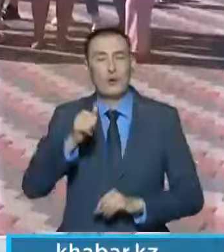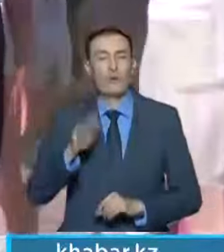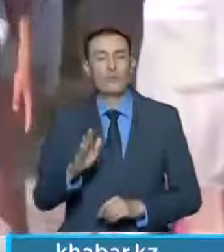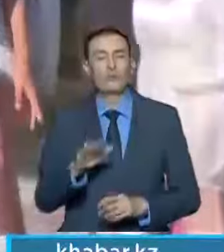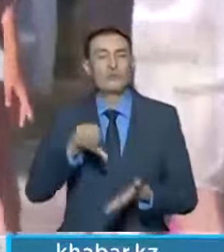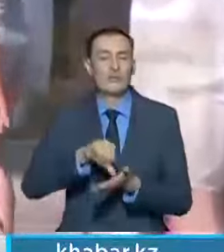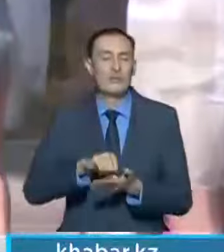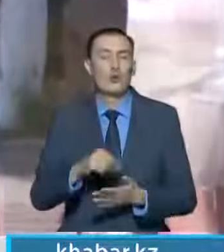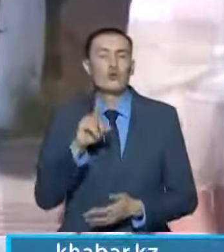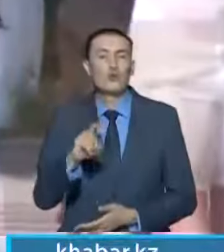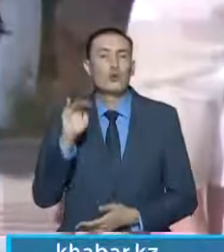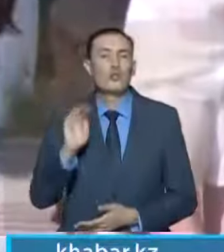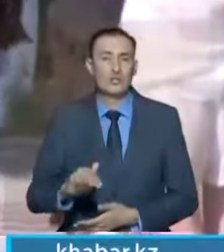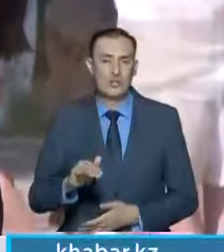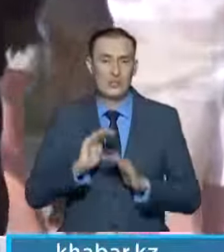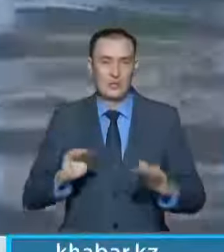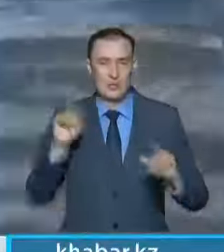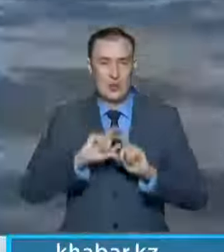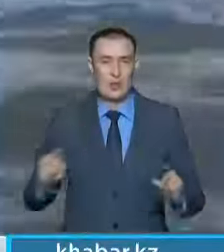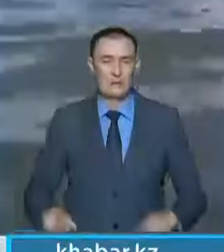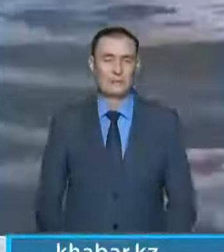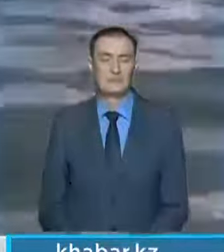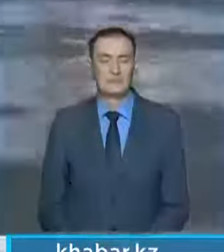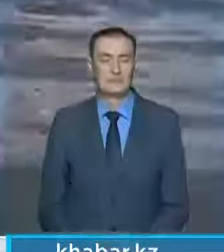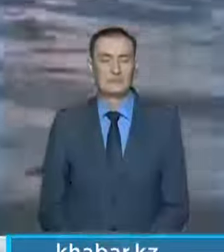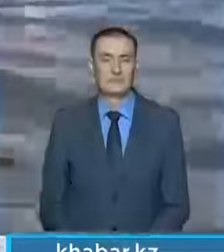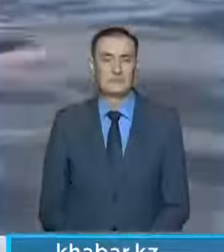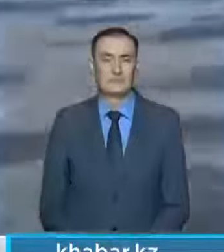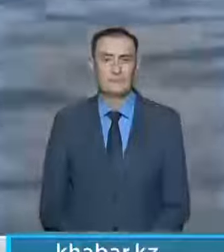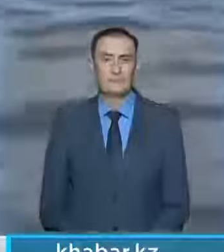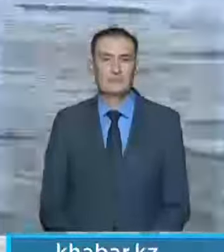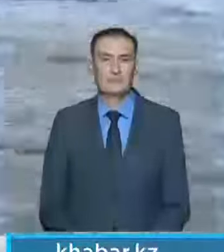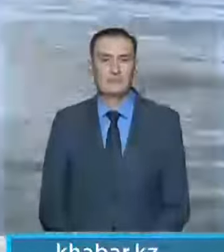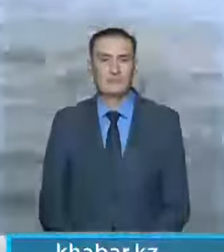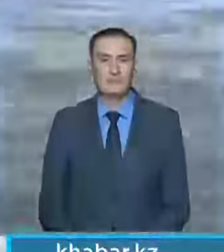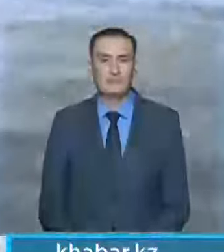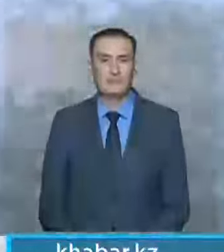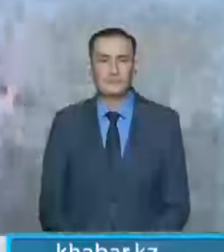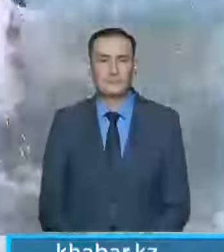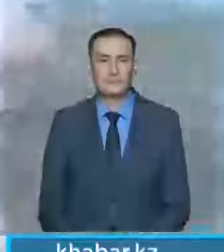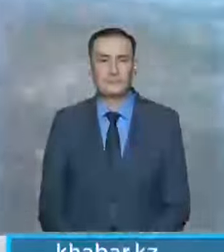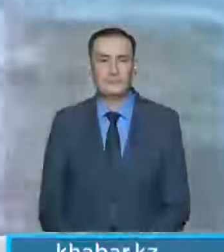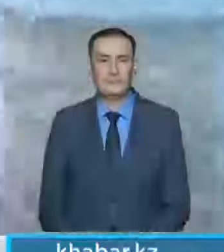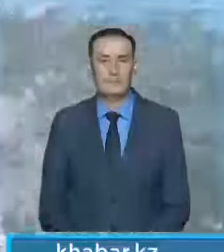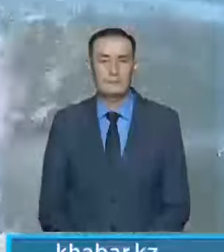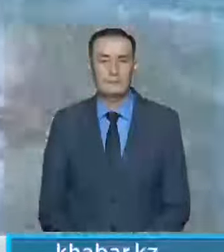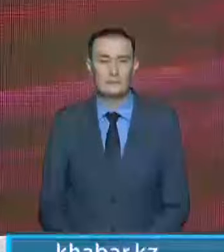охватит больше 100 тысяч школьников. Гульнар Жантасова, Олжас Байбусынов, Хабар, область Житсу.